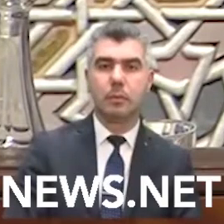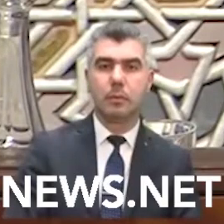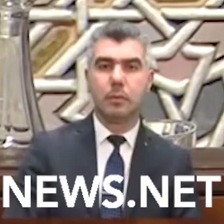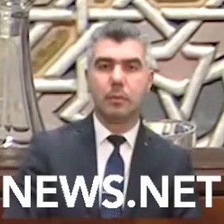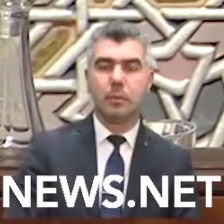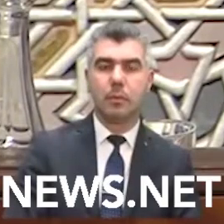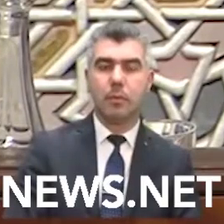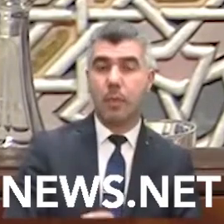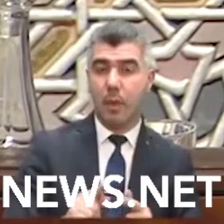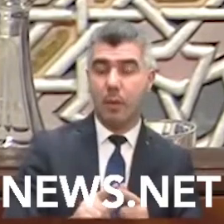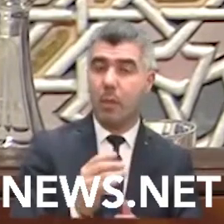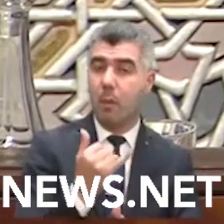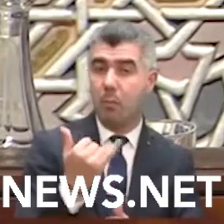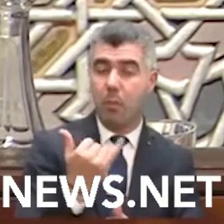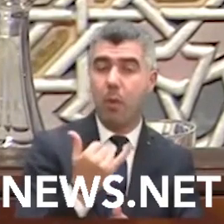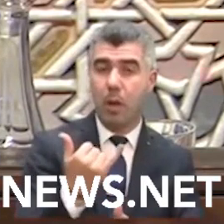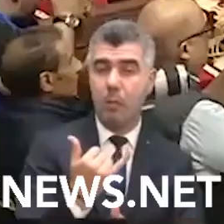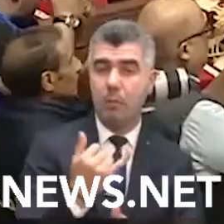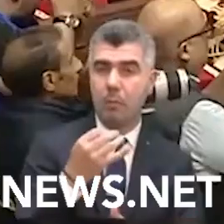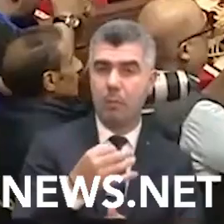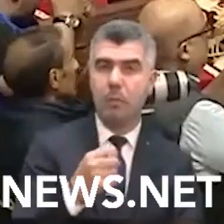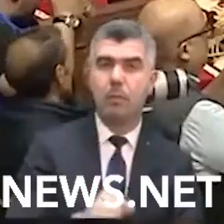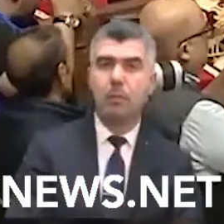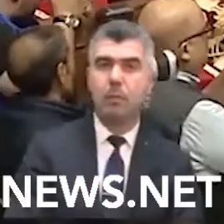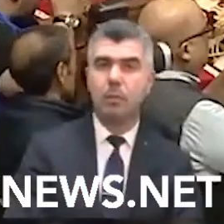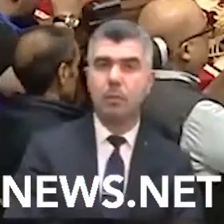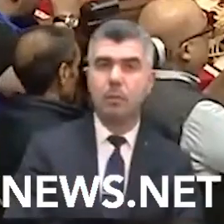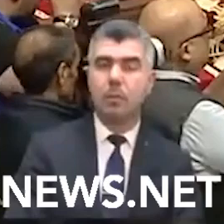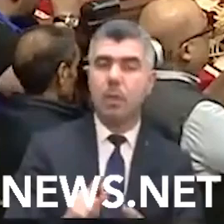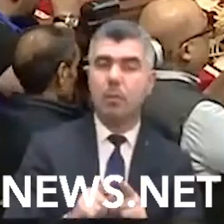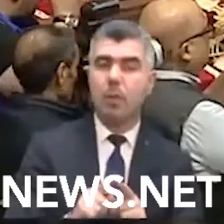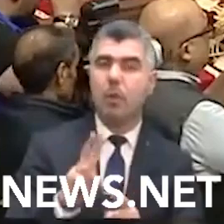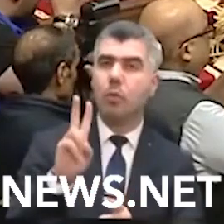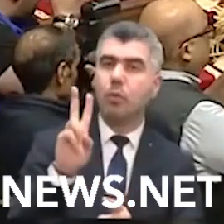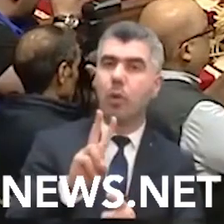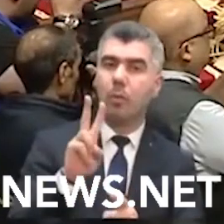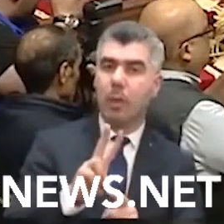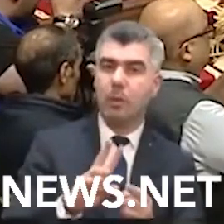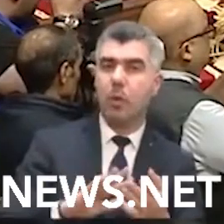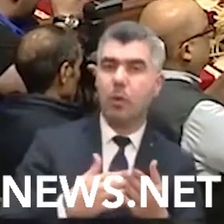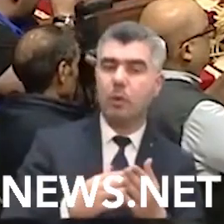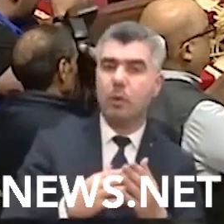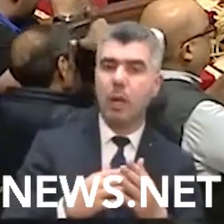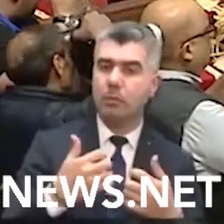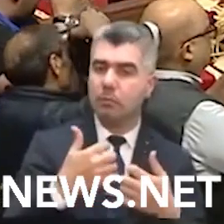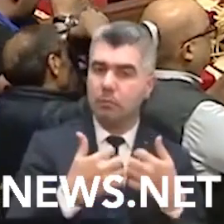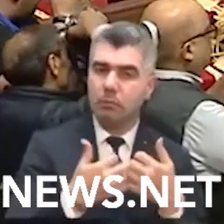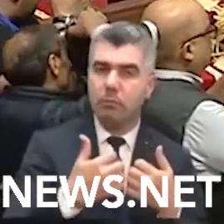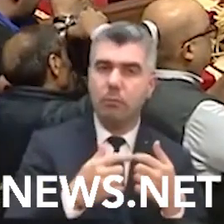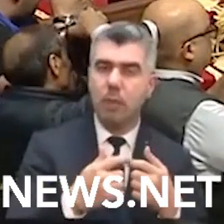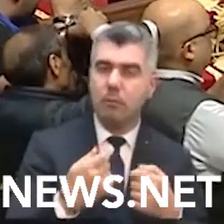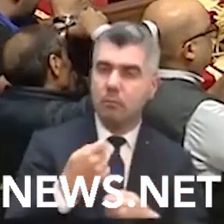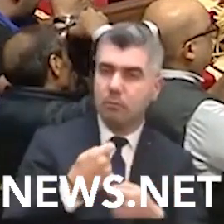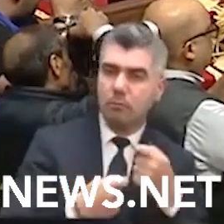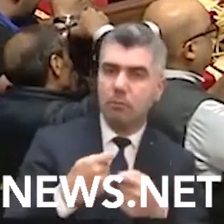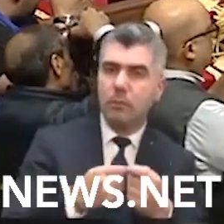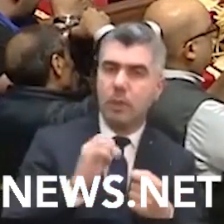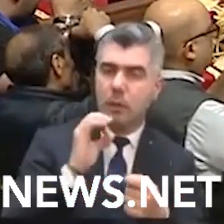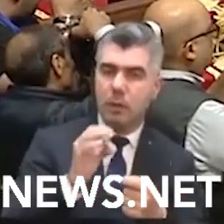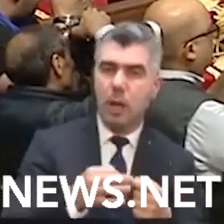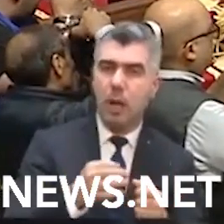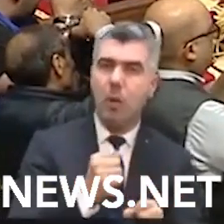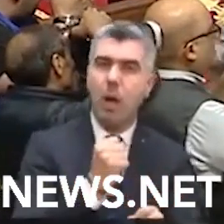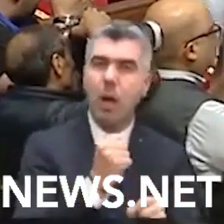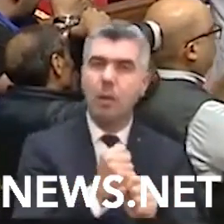اعتبارا للدور الهام الذي يلعبه قطاع النقل الحضري في دينامية الاقتصاد الوطني